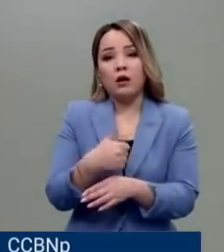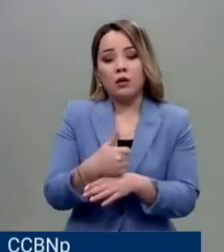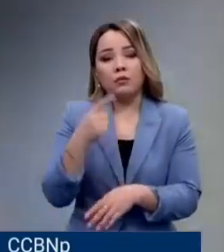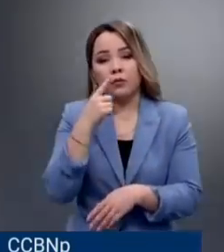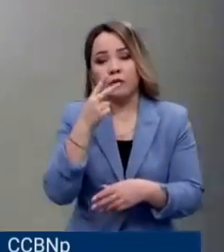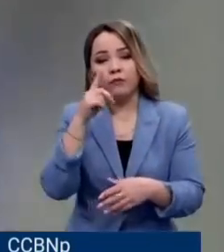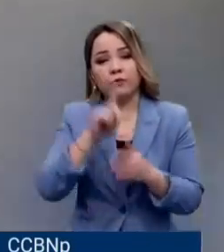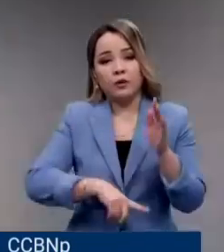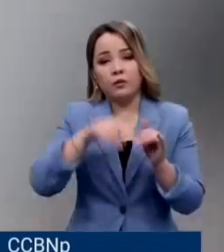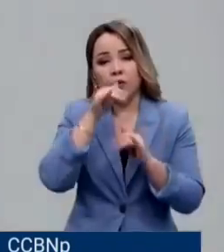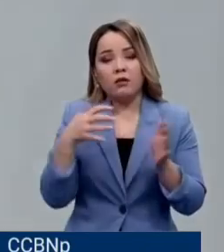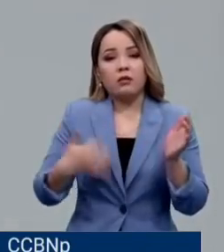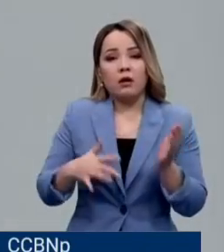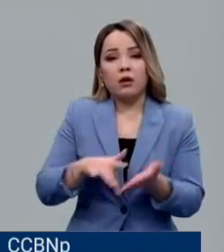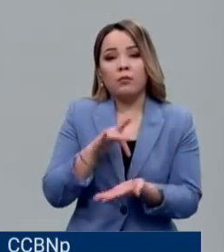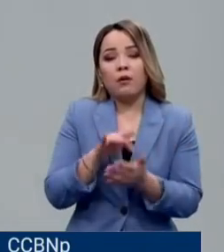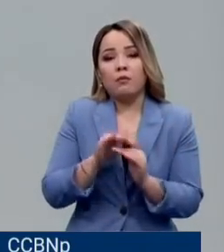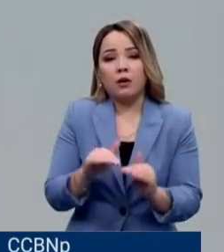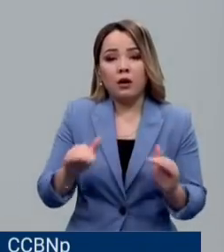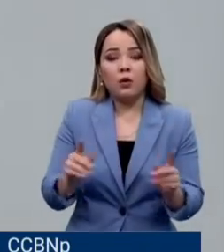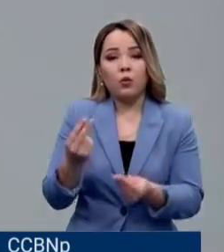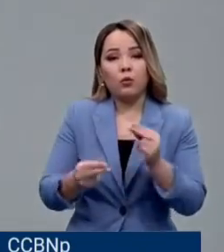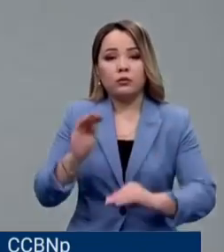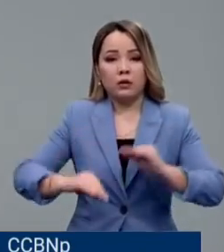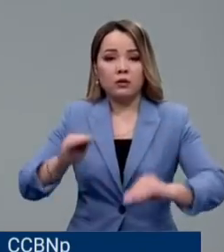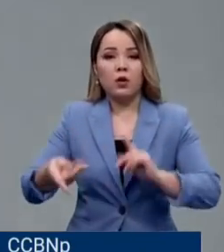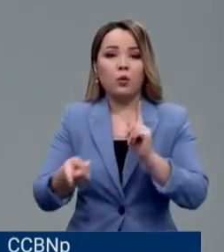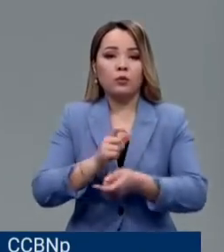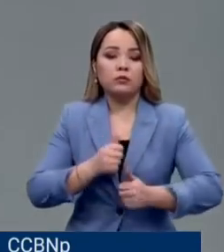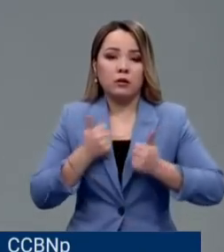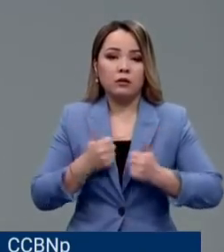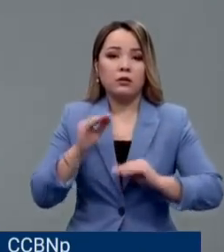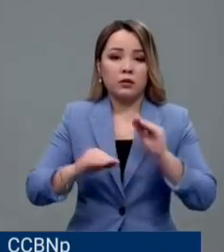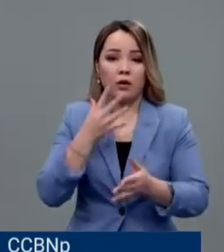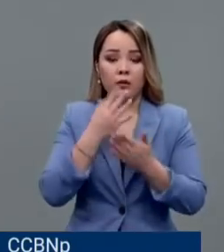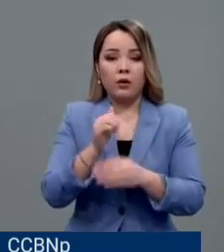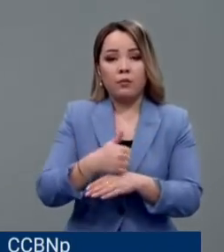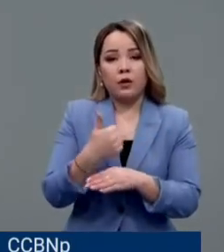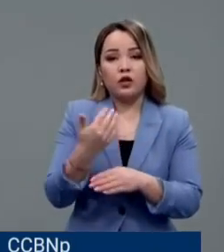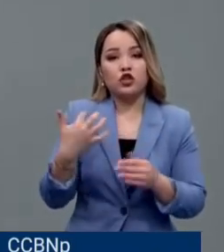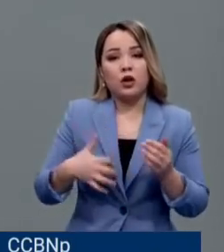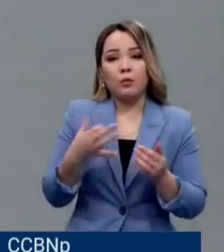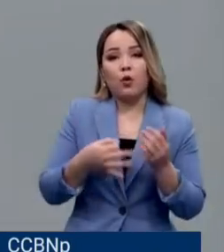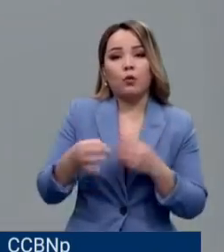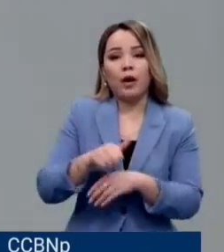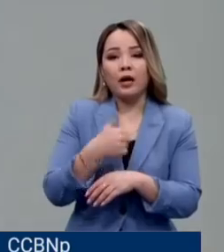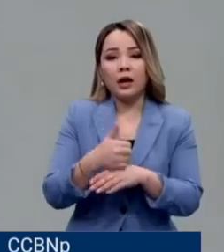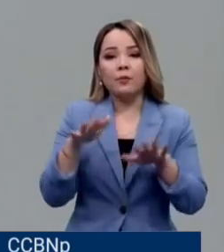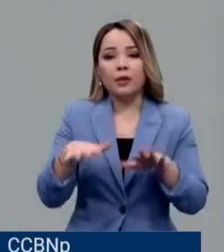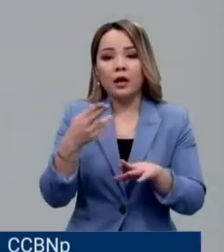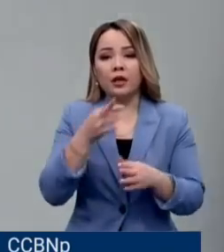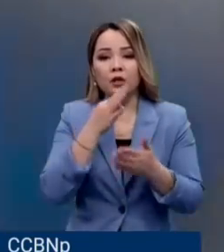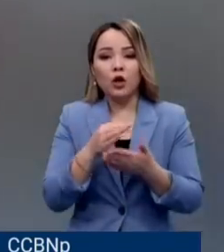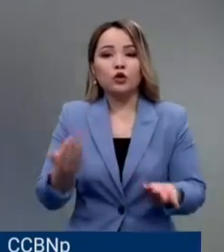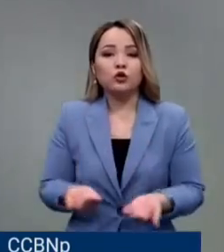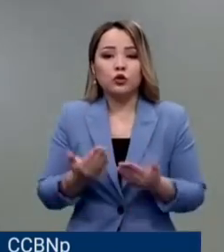күдер үзген тараздық балақайлар осылайша ойын алаңын өздері салуға кіріскен. Ал билік тура Жамбыл облыс әкімдігінің маңында орналасқан